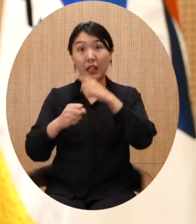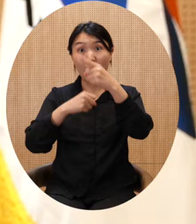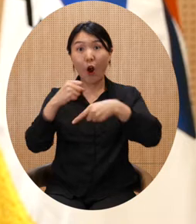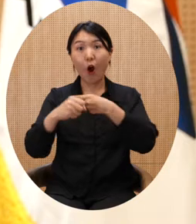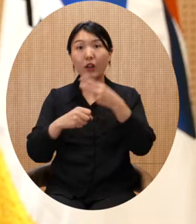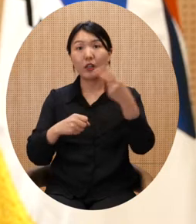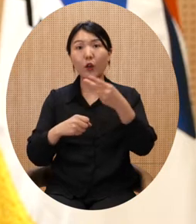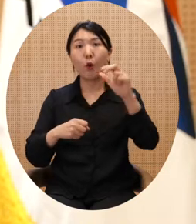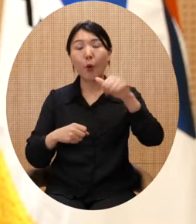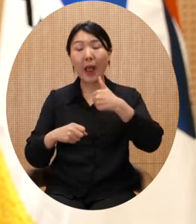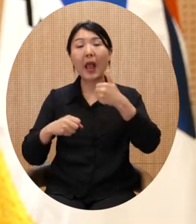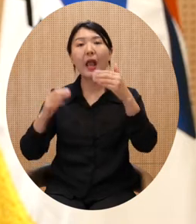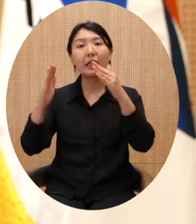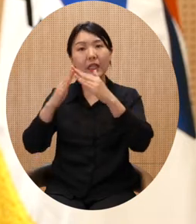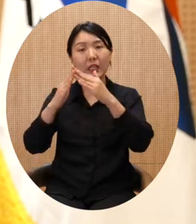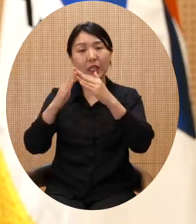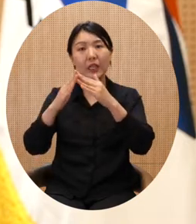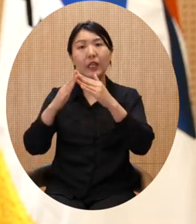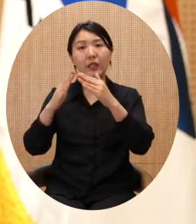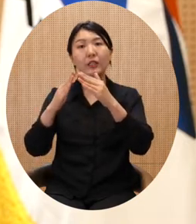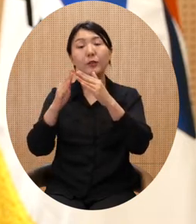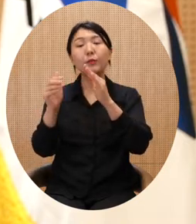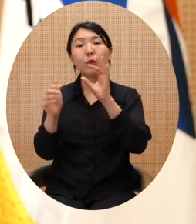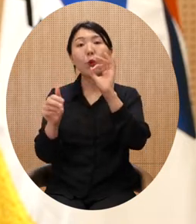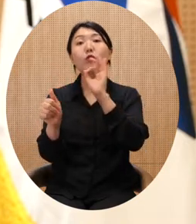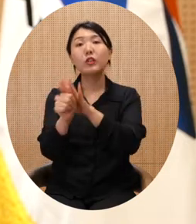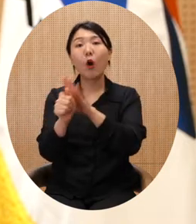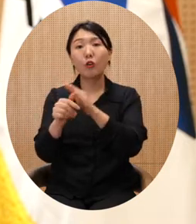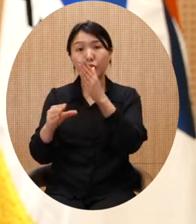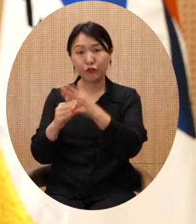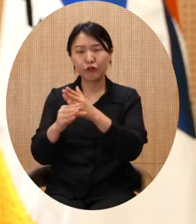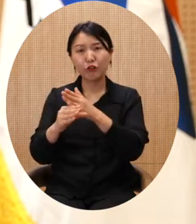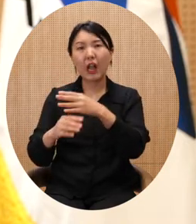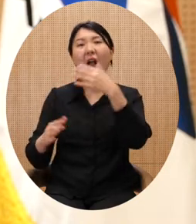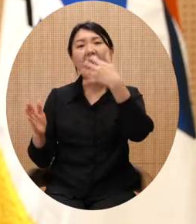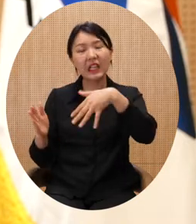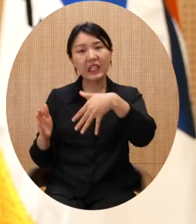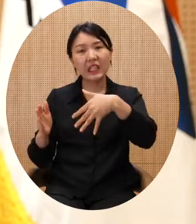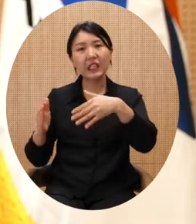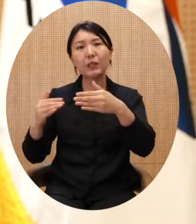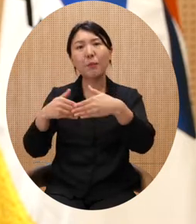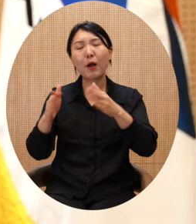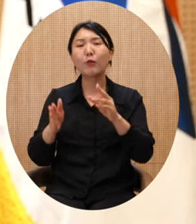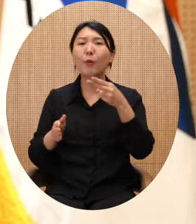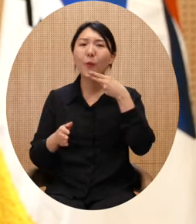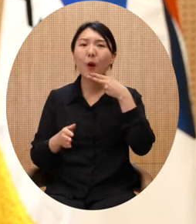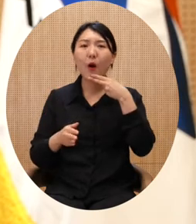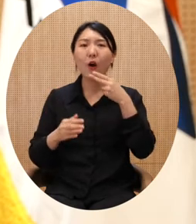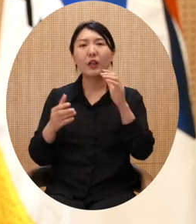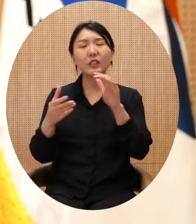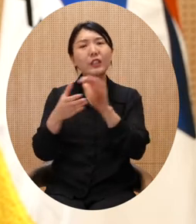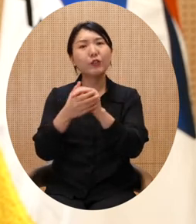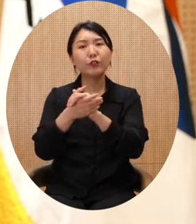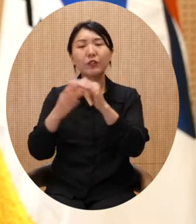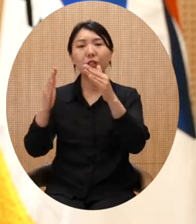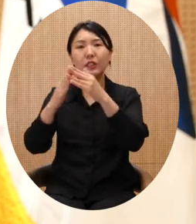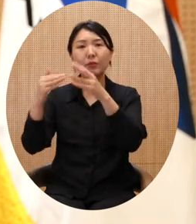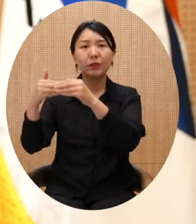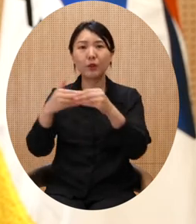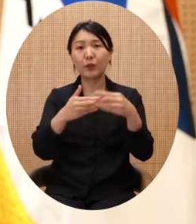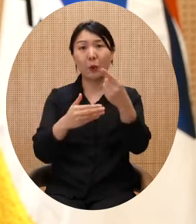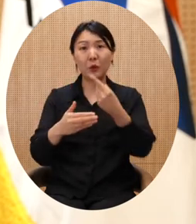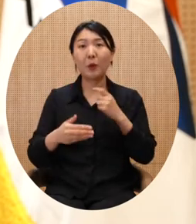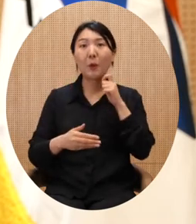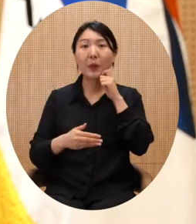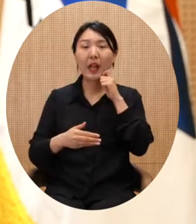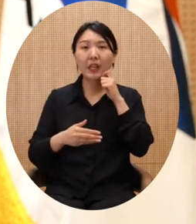연간 2,500여 가구가 주거비 지원을 받고 있지만 아직까지도 내 방이 없어 친구들을 집에 데려오지